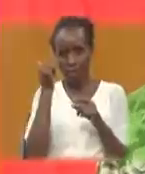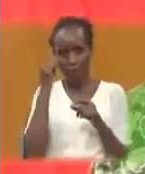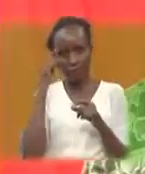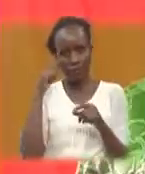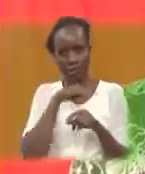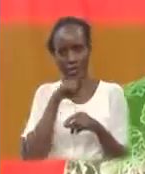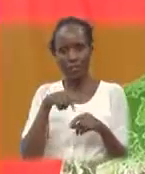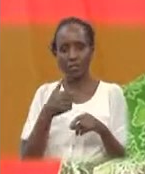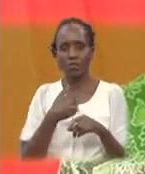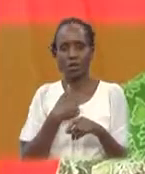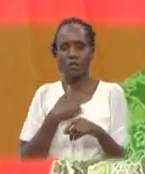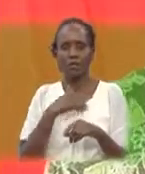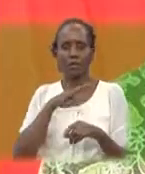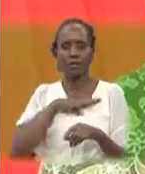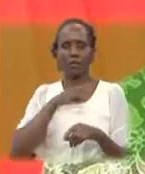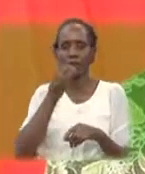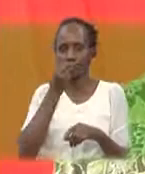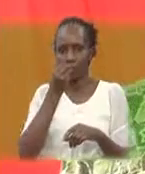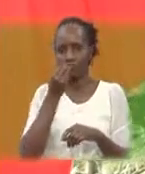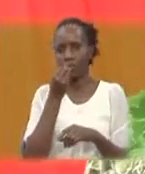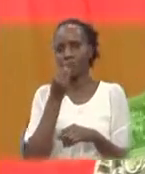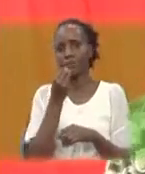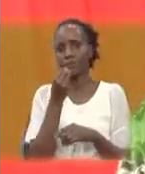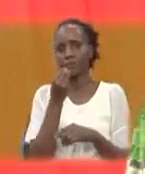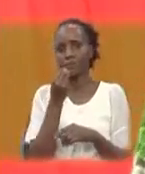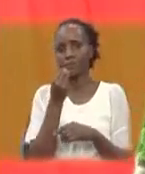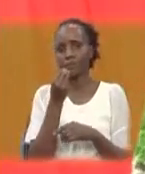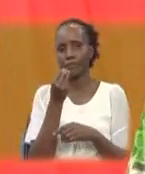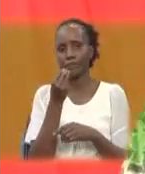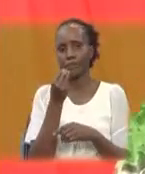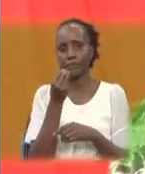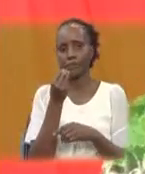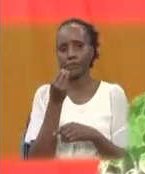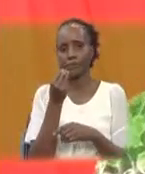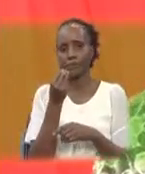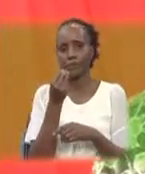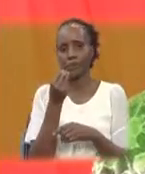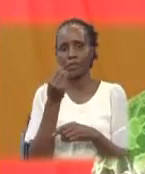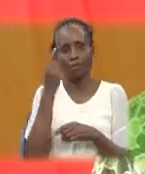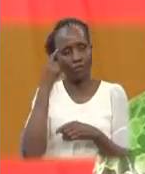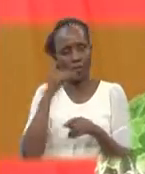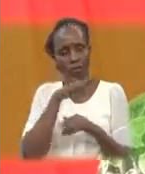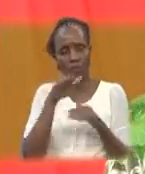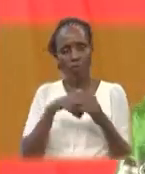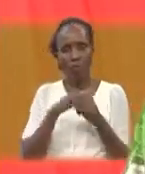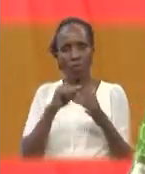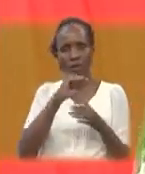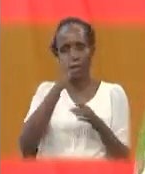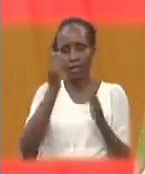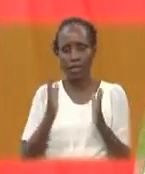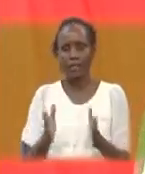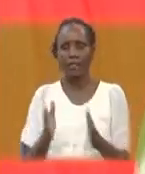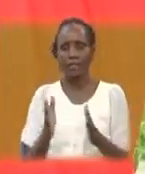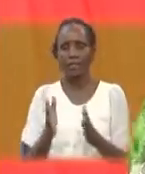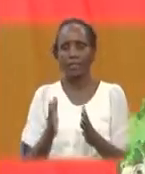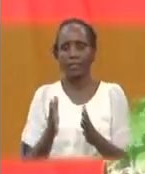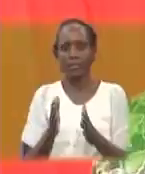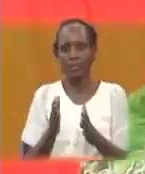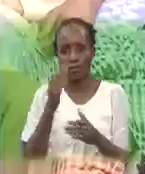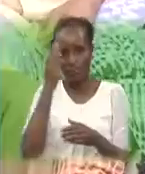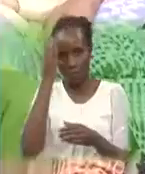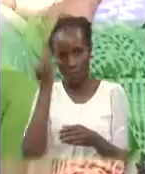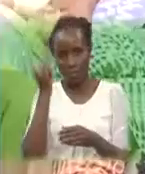tunaanzisha ndio tuweze kuzalisha chakula cha kutosha kwa Wakenya wote pahali popote